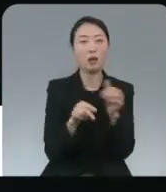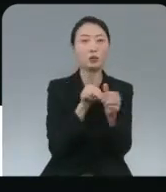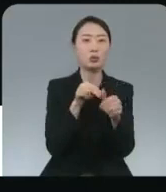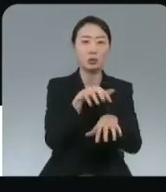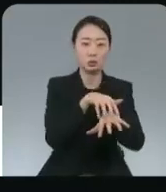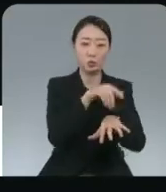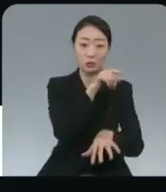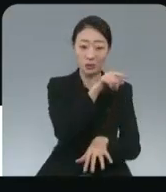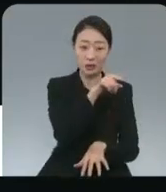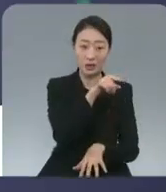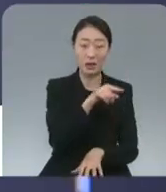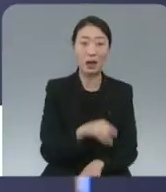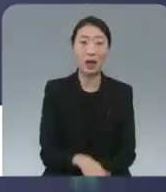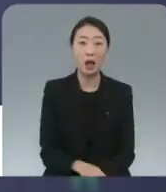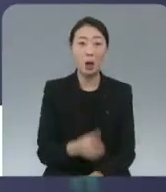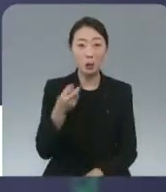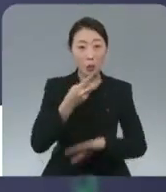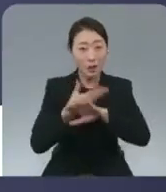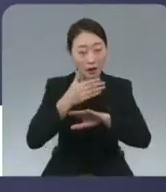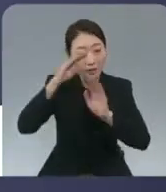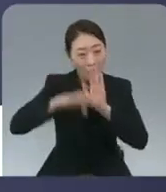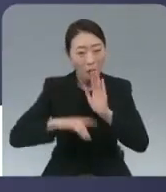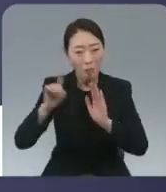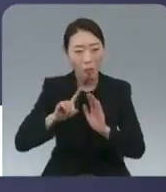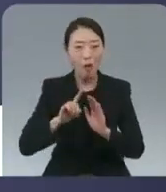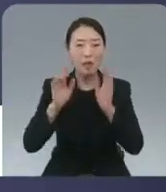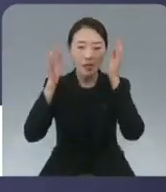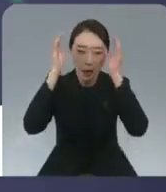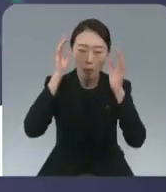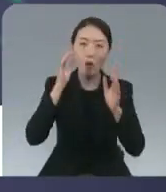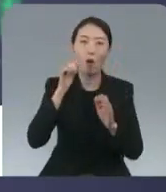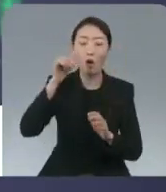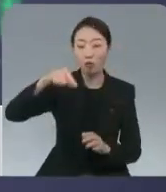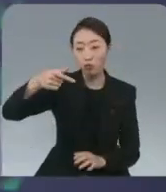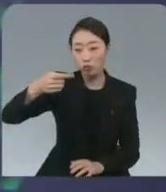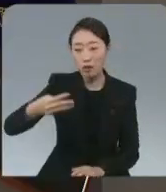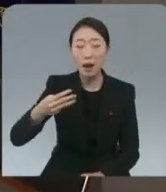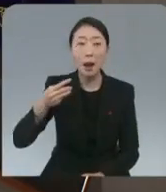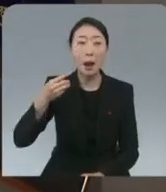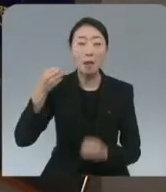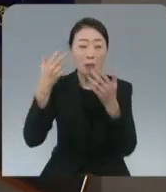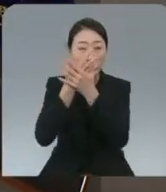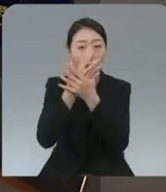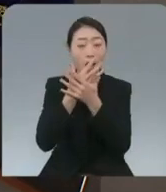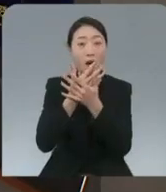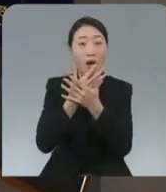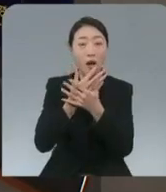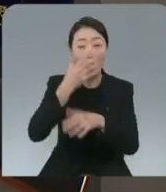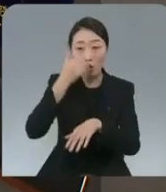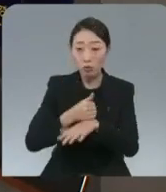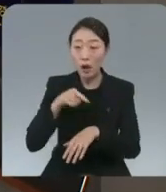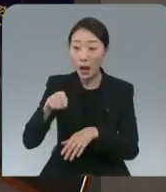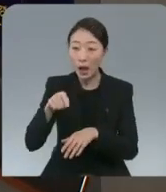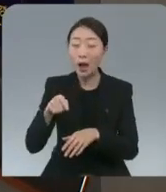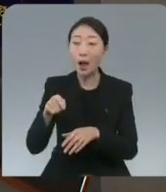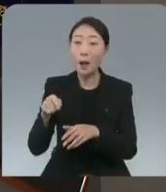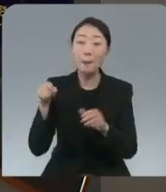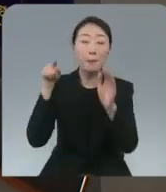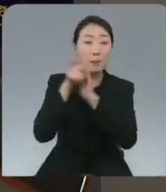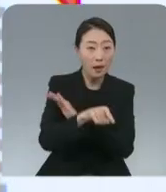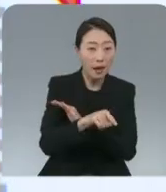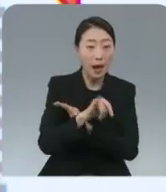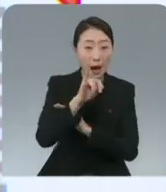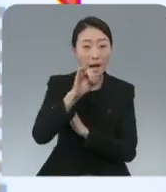pakar luar negeri dan keamanan Korea Selatan pada bulan oktober dalam beberapa kasus peretas berhasil melakukan serangan rans Samuel